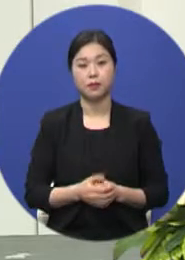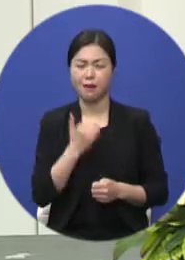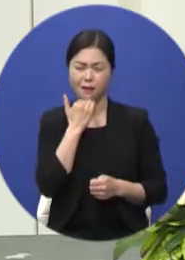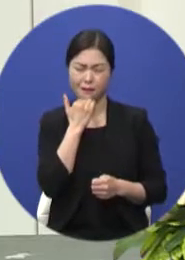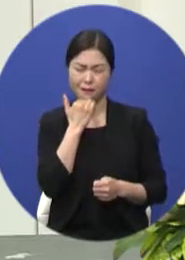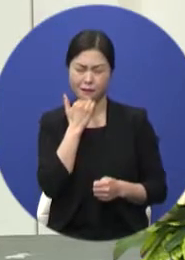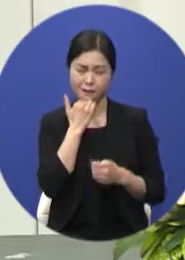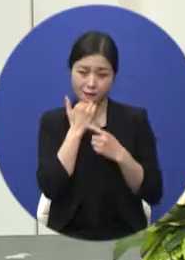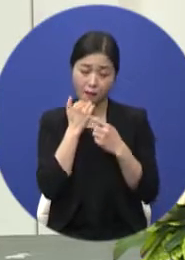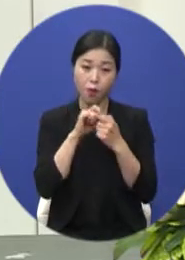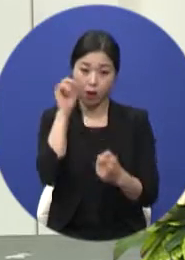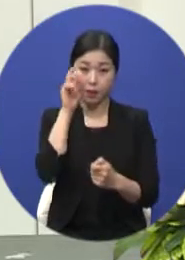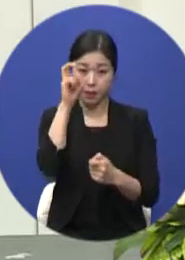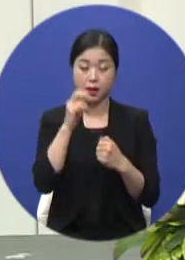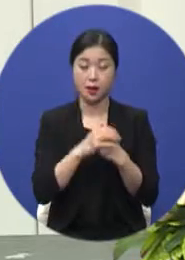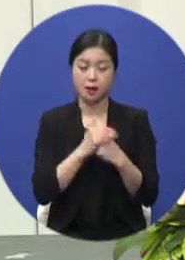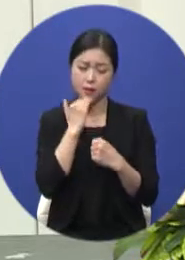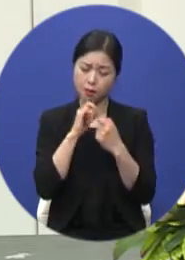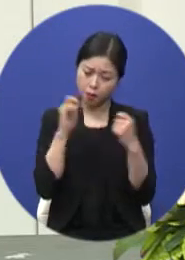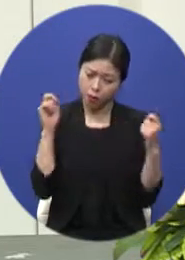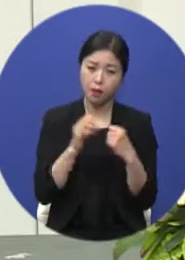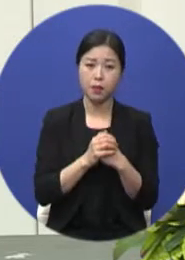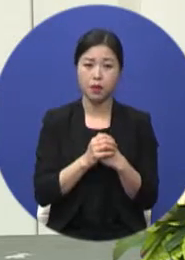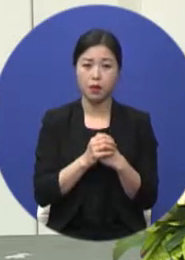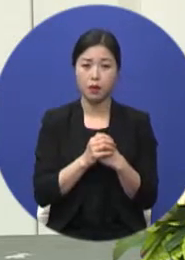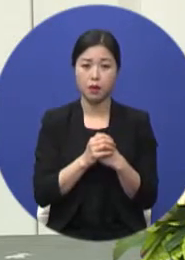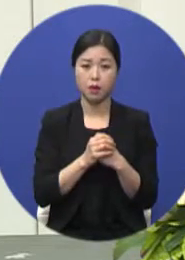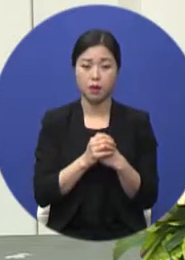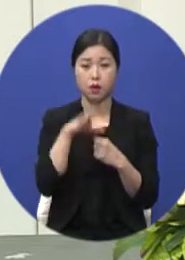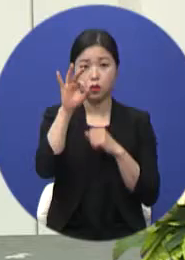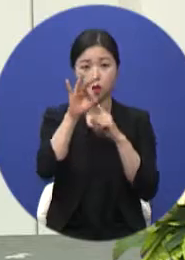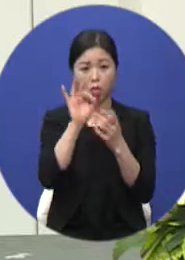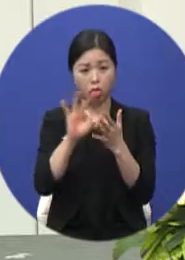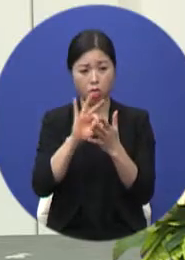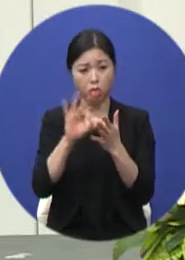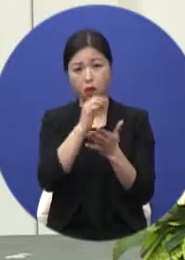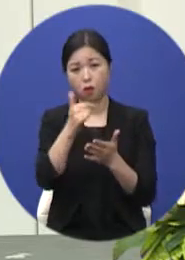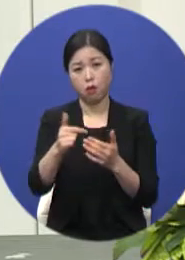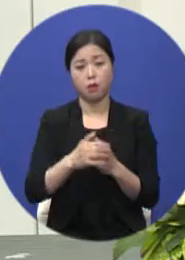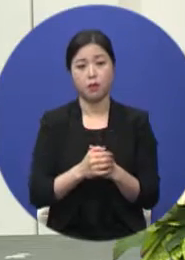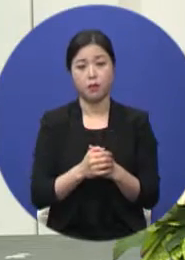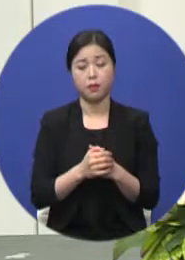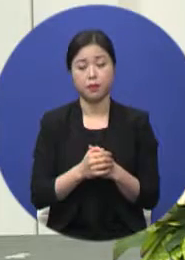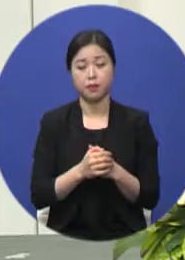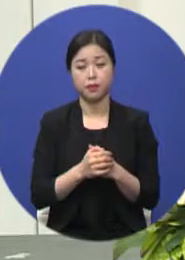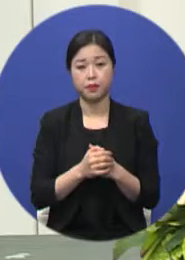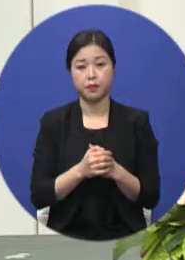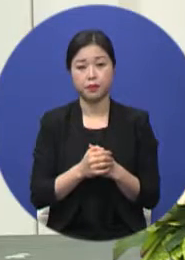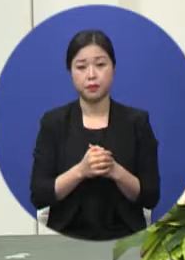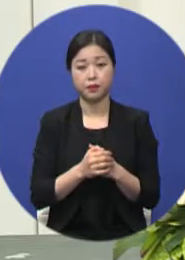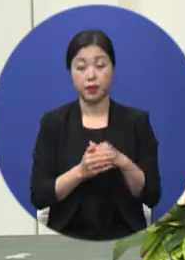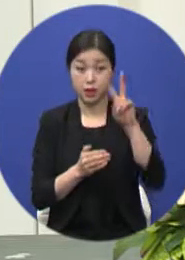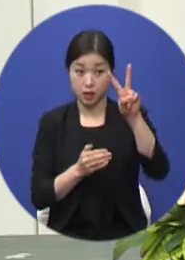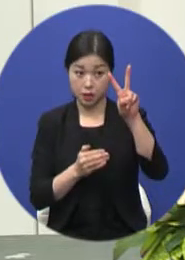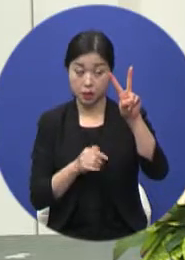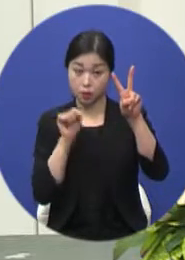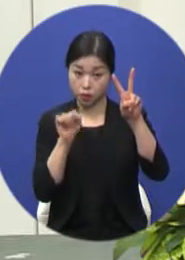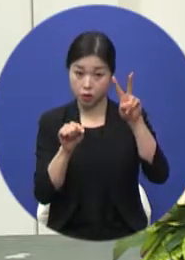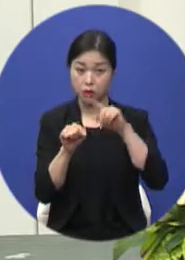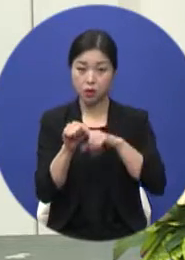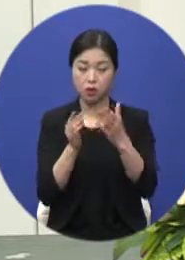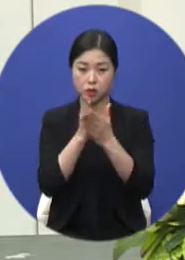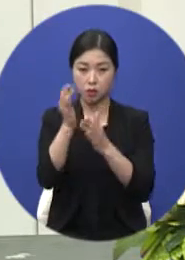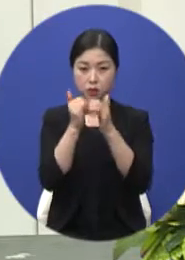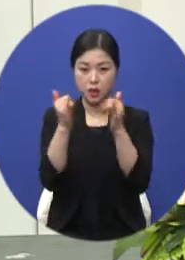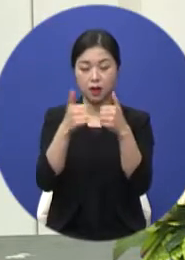대기를 많이 하고 계신데 너무 대기를 오래 하시다 보면 이게 또 과금이 돼요. 돈이 들어가니까 오히려 2번을 누르셔서